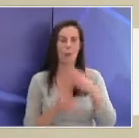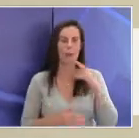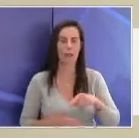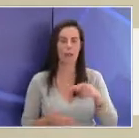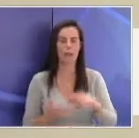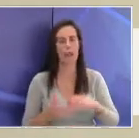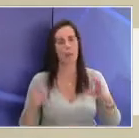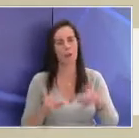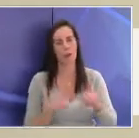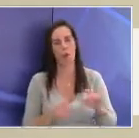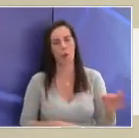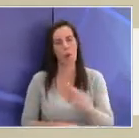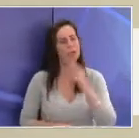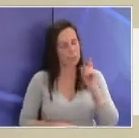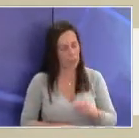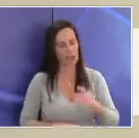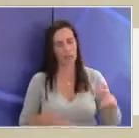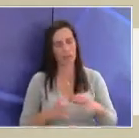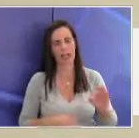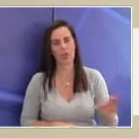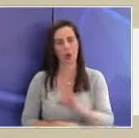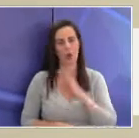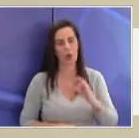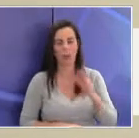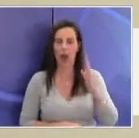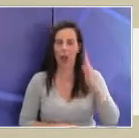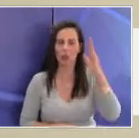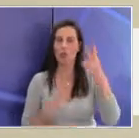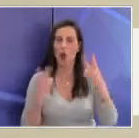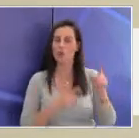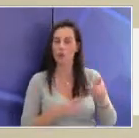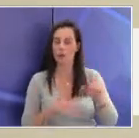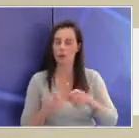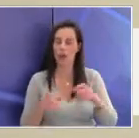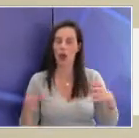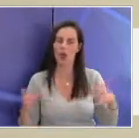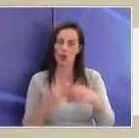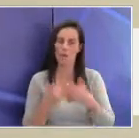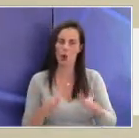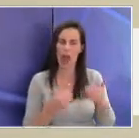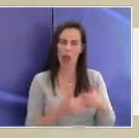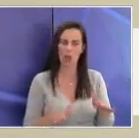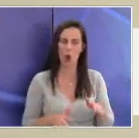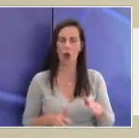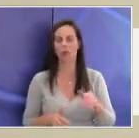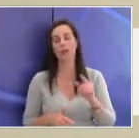בשביל מפלגה כמו כולנו, עם החזון הזה, עם האכפתיות הזאת, עבור השכבות החלשות,